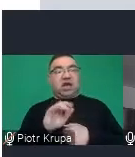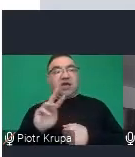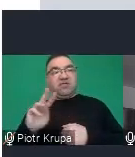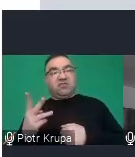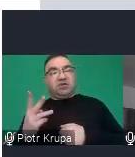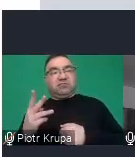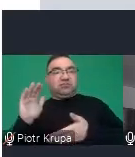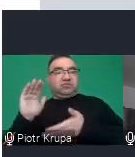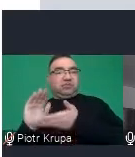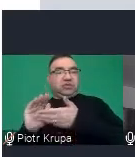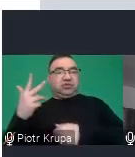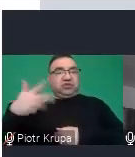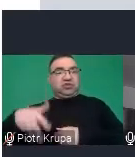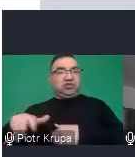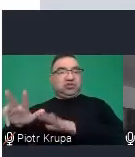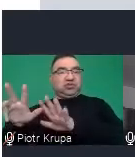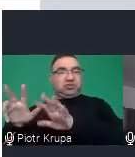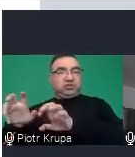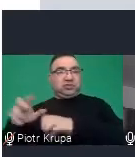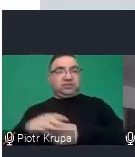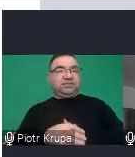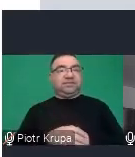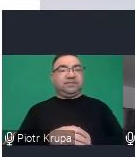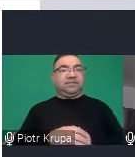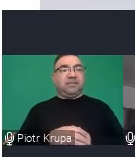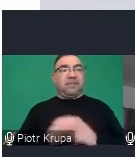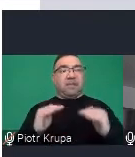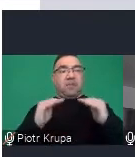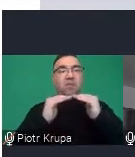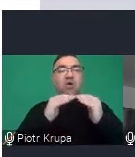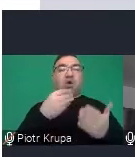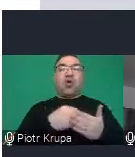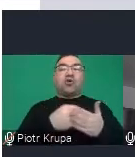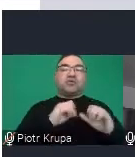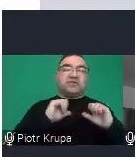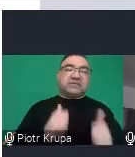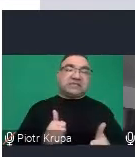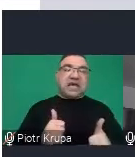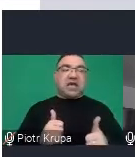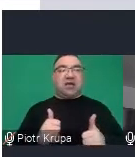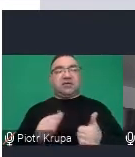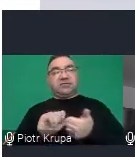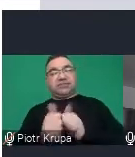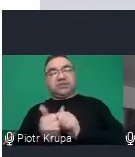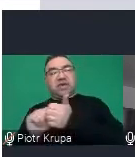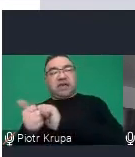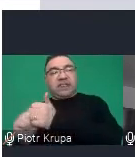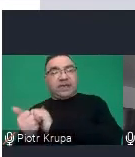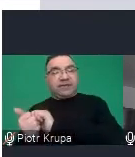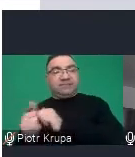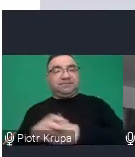już 3800. Mamy tu również porównanie kosztów stałych, kosztów zmiennych i